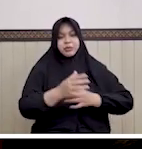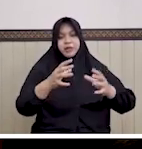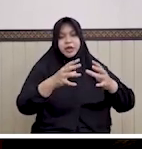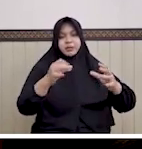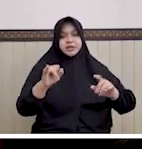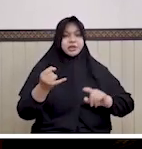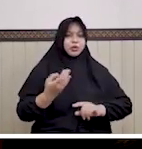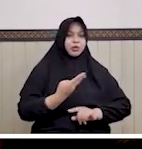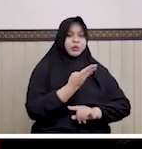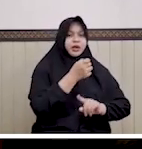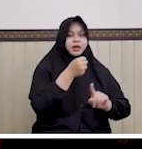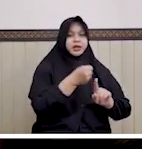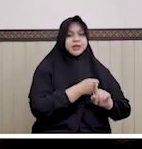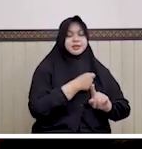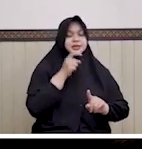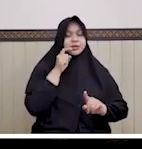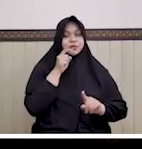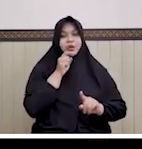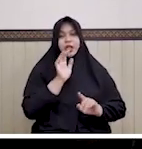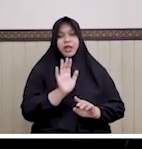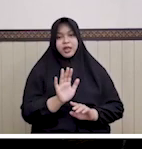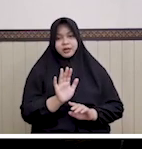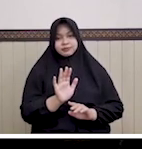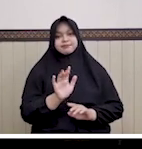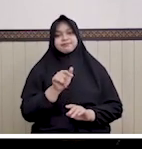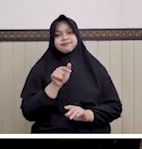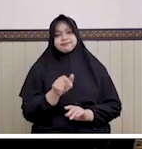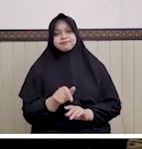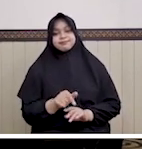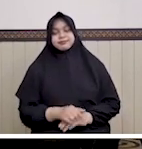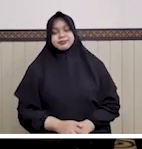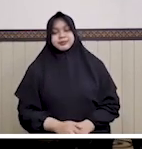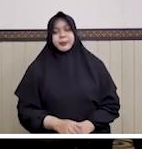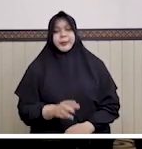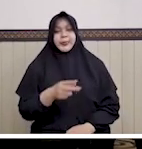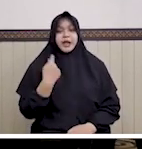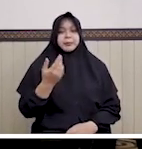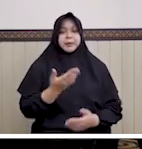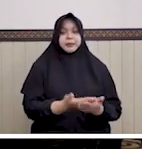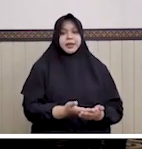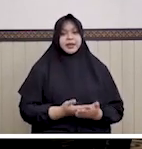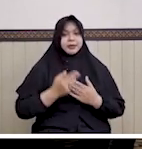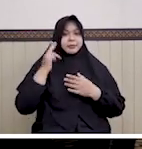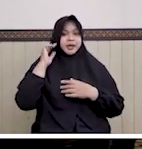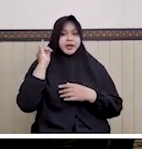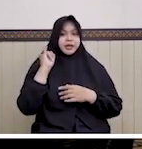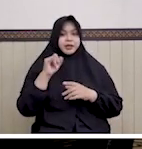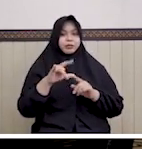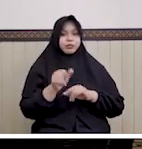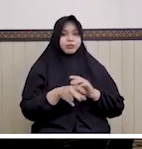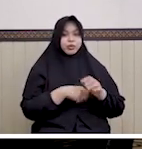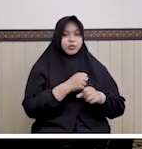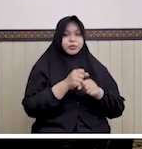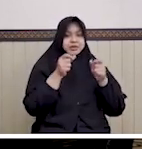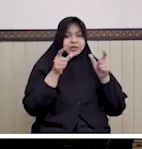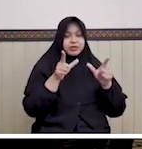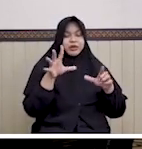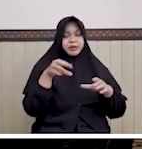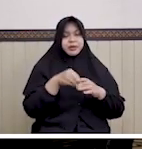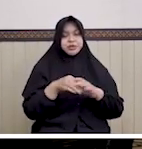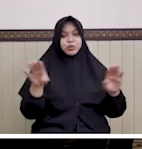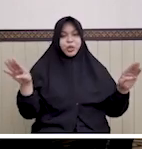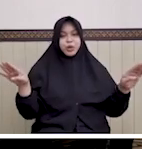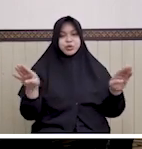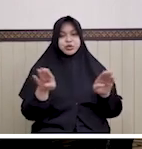banyak menjadi korban kekerasan seksual Nah jadi kami minta baik untuk merespon itu termasuk closing